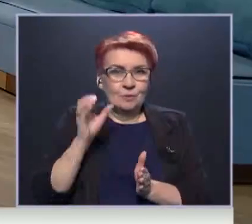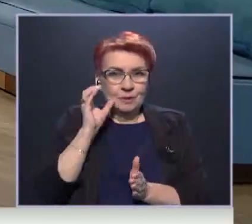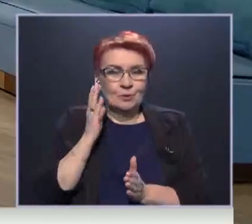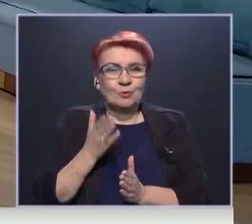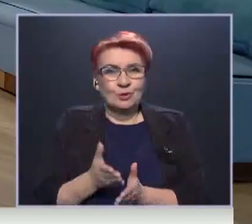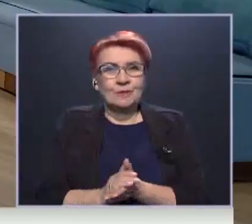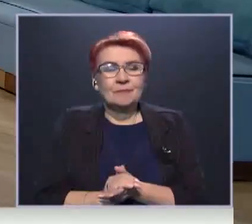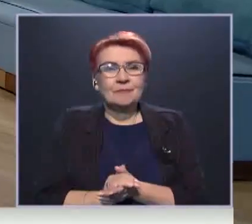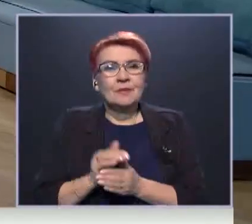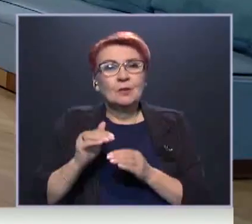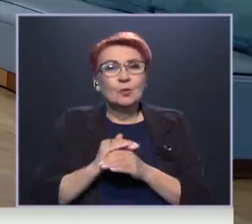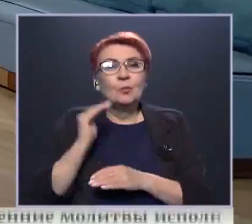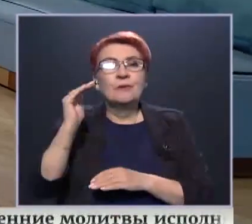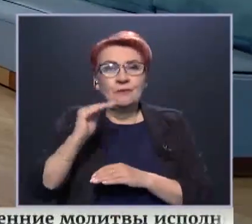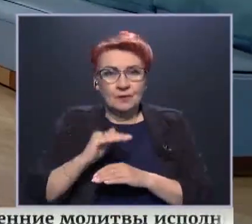вечер.